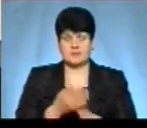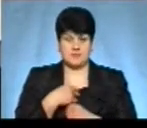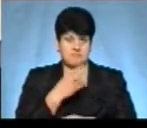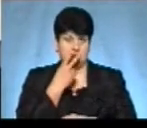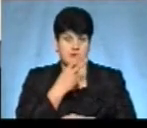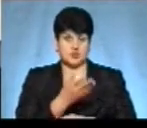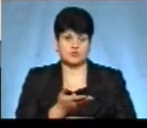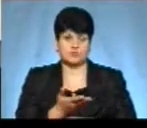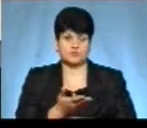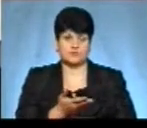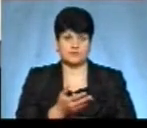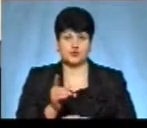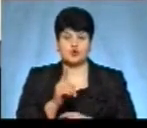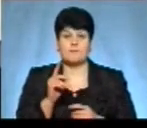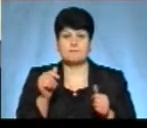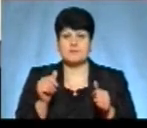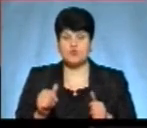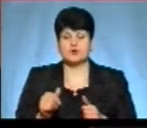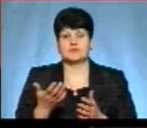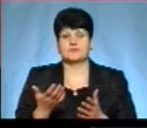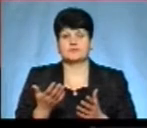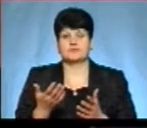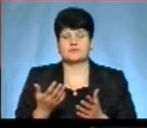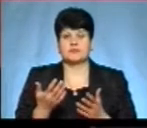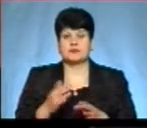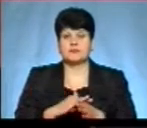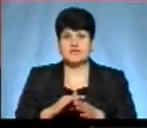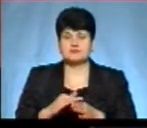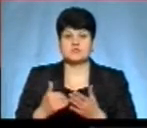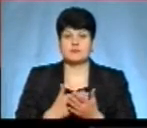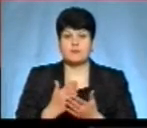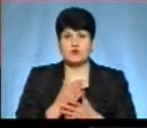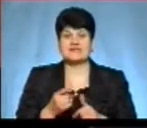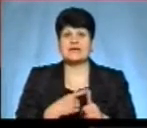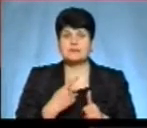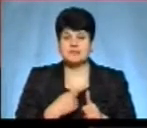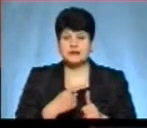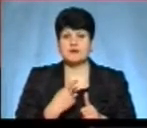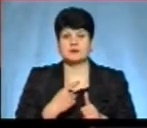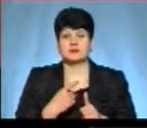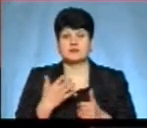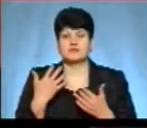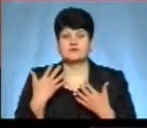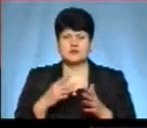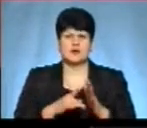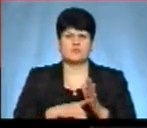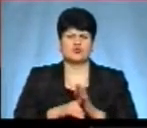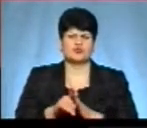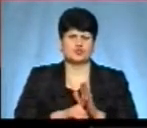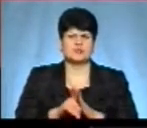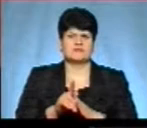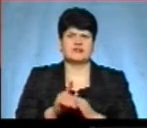що бікборди, сітілайти з прізвищами політиків, з іменами з'являлися вже буквально з вересня, якщо не із